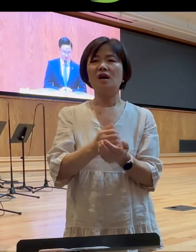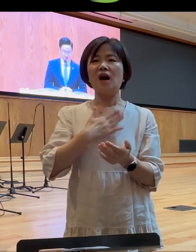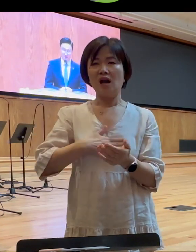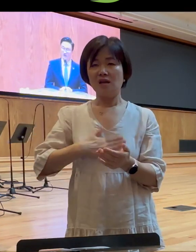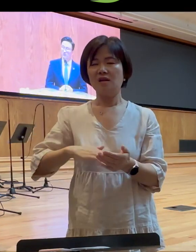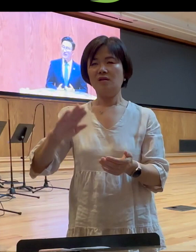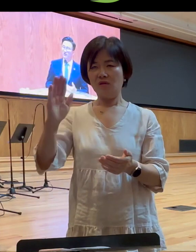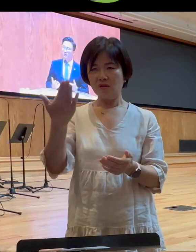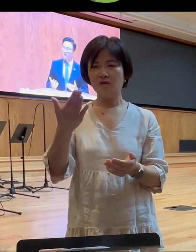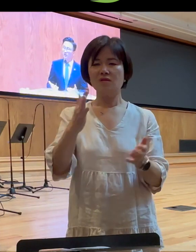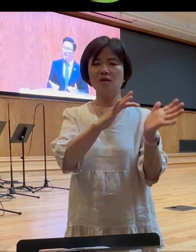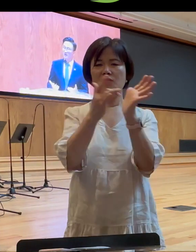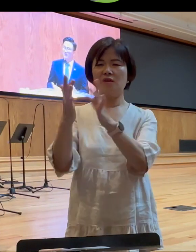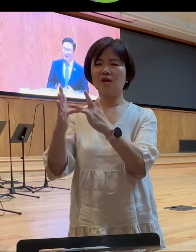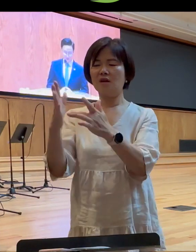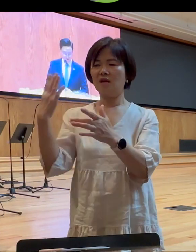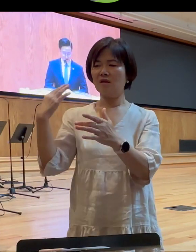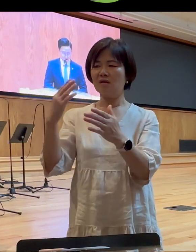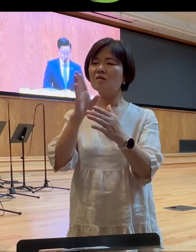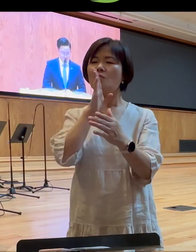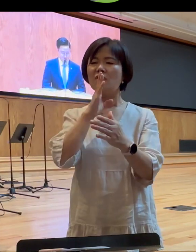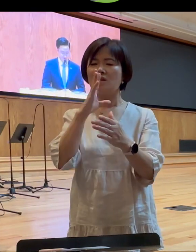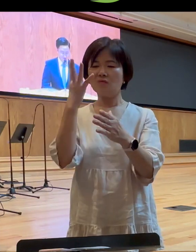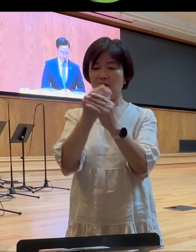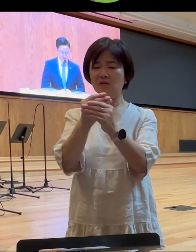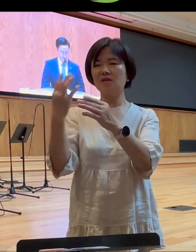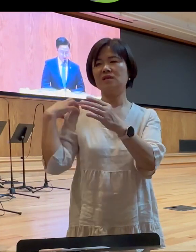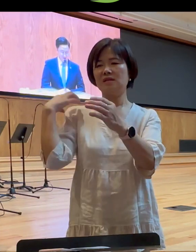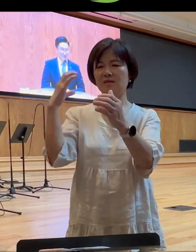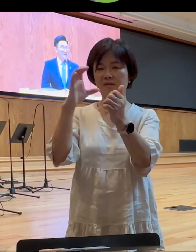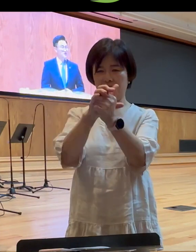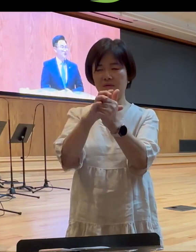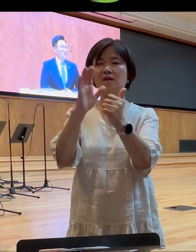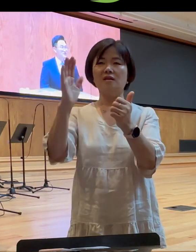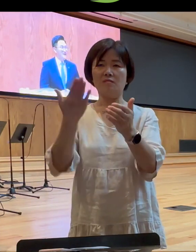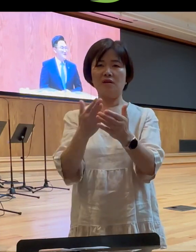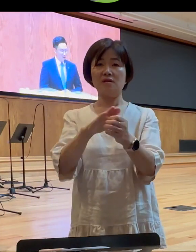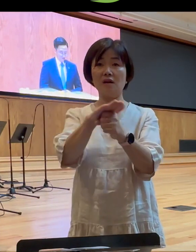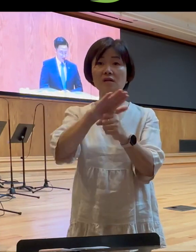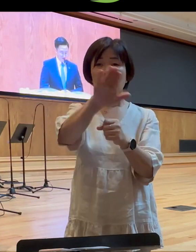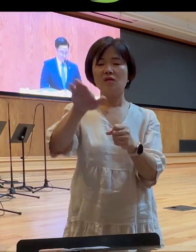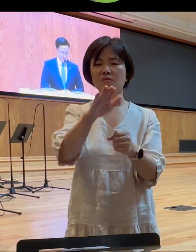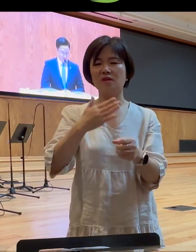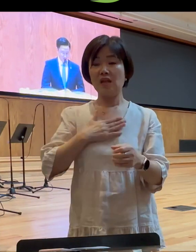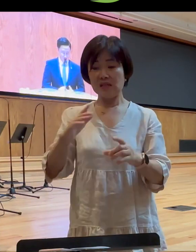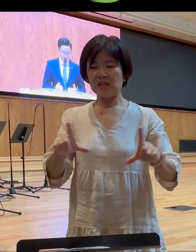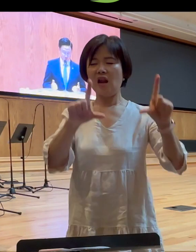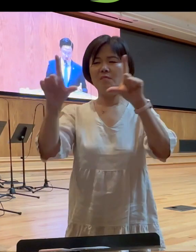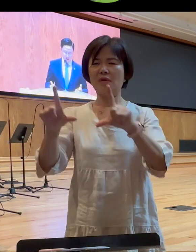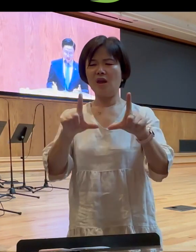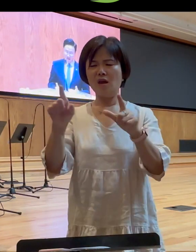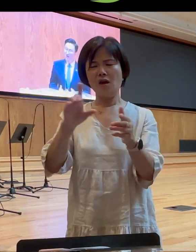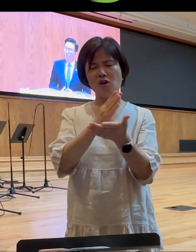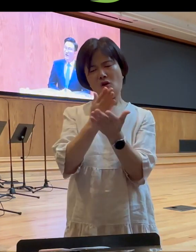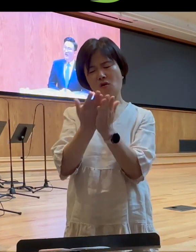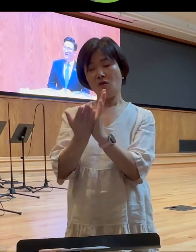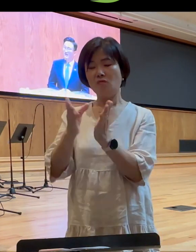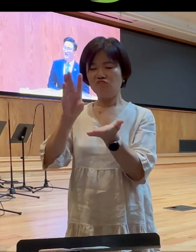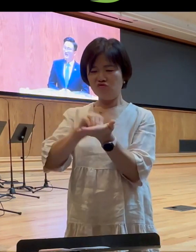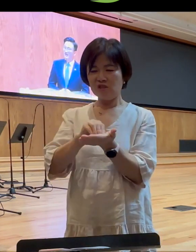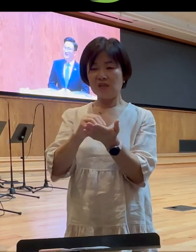것이고 그분께 전적으로 삶을 맡기는 것이죠. 사랑하는 여러분, 내 삶의 여러 문제의